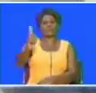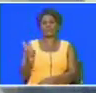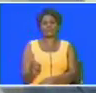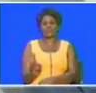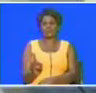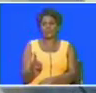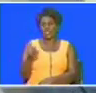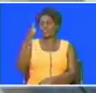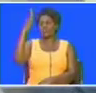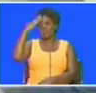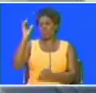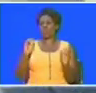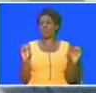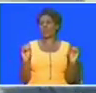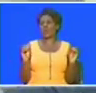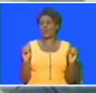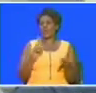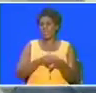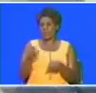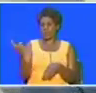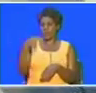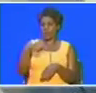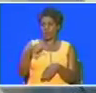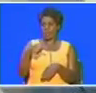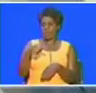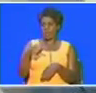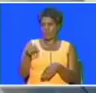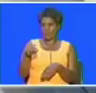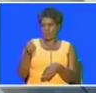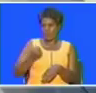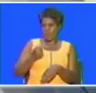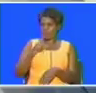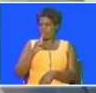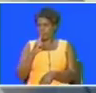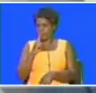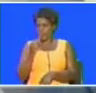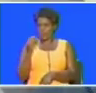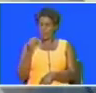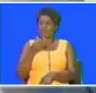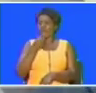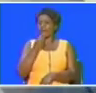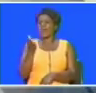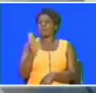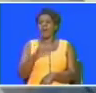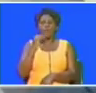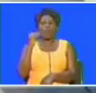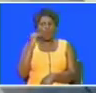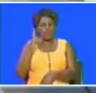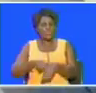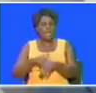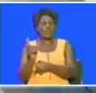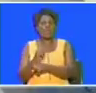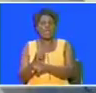na mke wewe mwenyewe hauna taarifa. Alafu kija pale nyumbani msichana wa kazi amenyamaza. Unasikia mtu anasema dadia alikuja nyumbani, unamuuliza dadia alikuja nyumbani saa